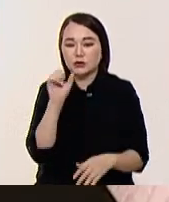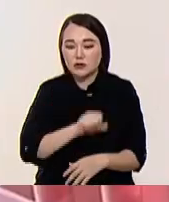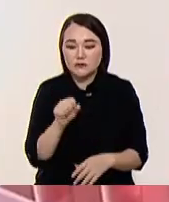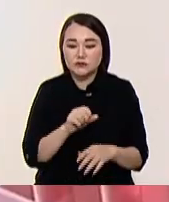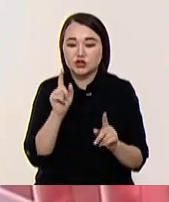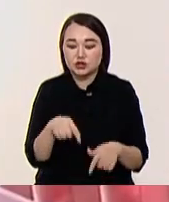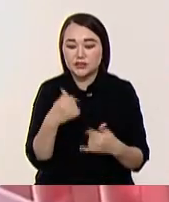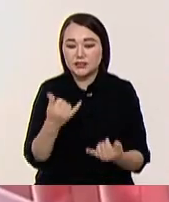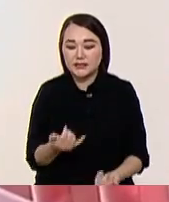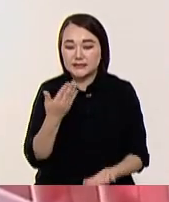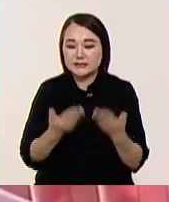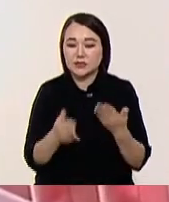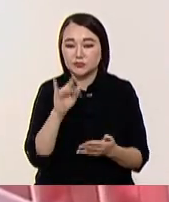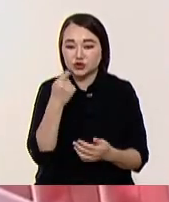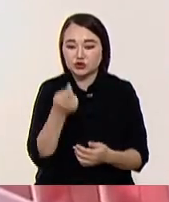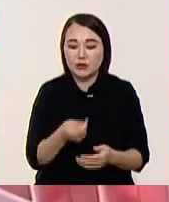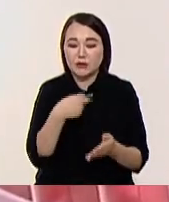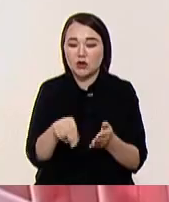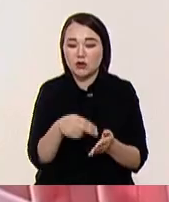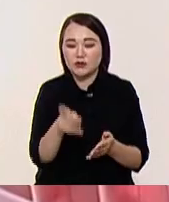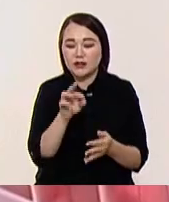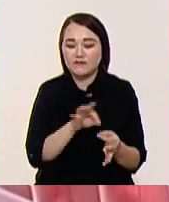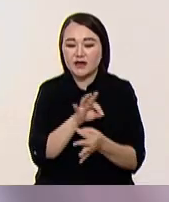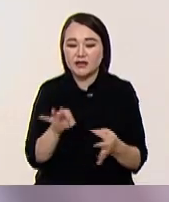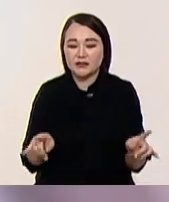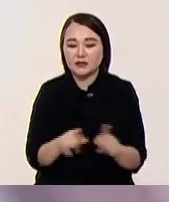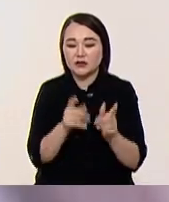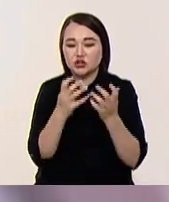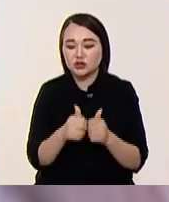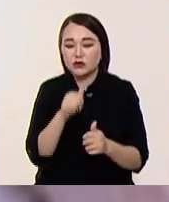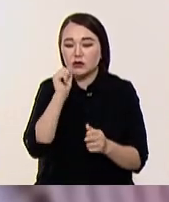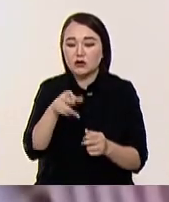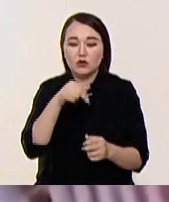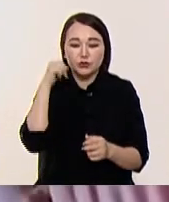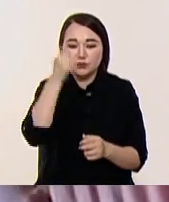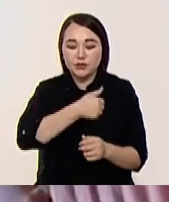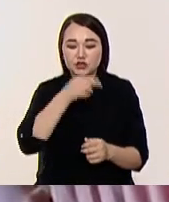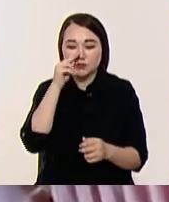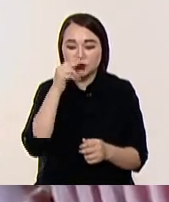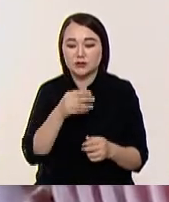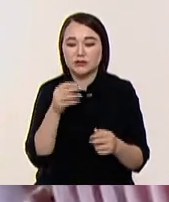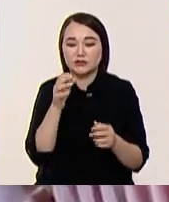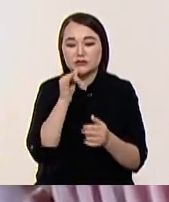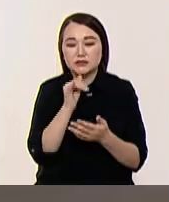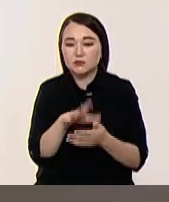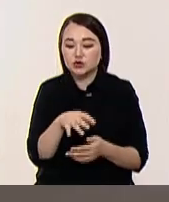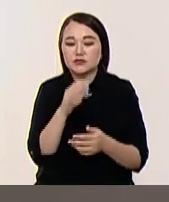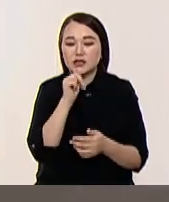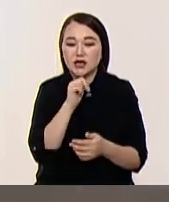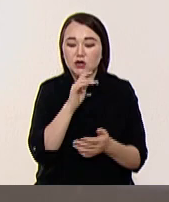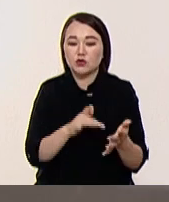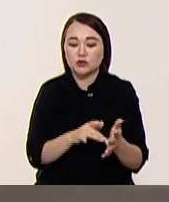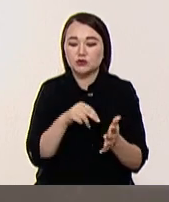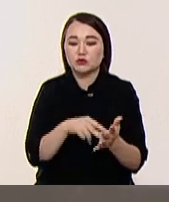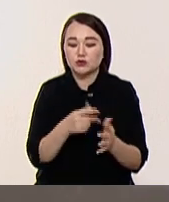даже если бы цена была ниже, покупать ягоды для варенья в таких количествах, как годом ранее, шымкентцы явно не смогли бы. Сахар в